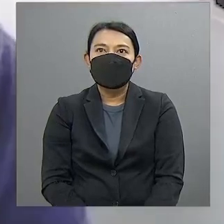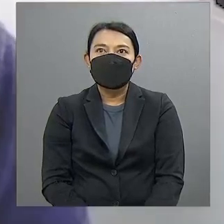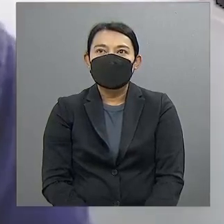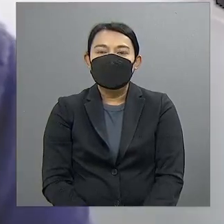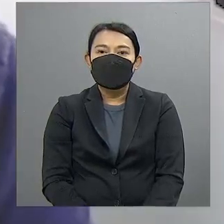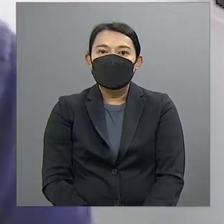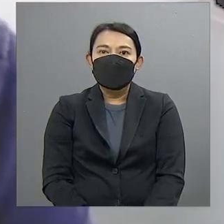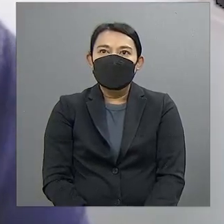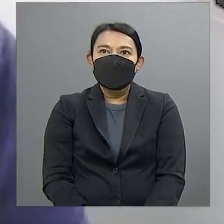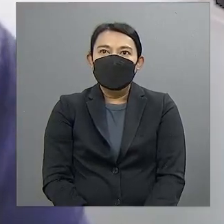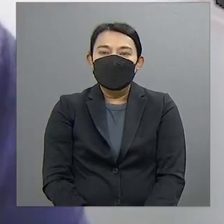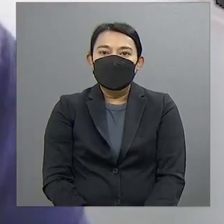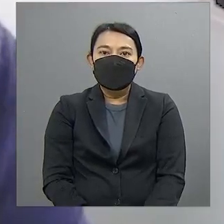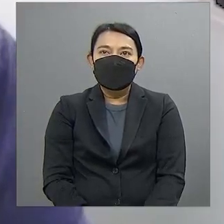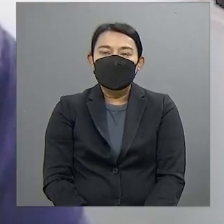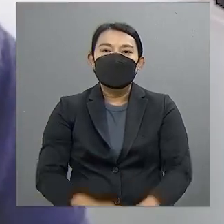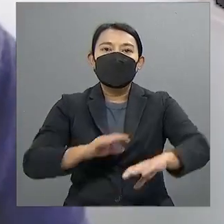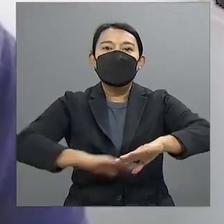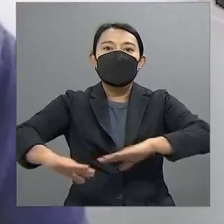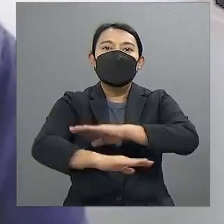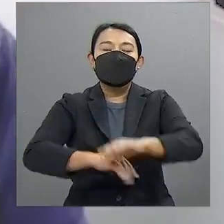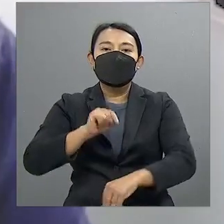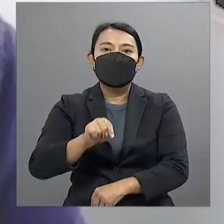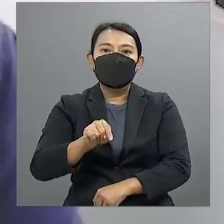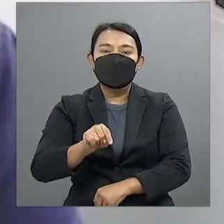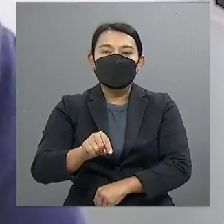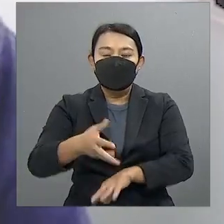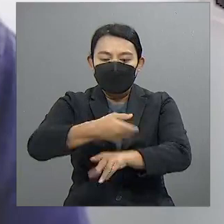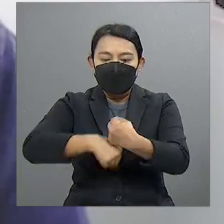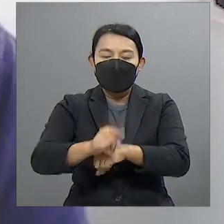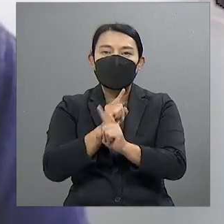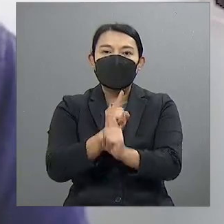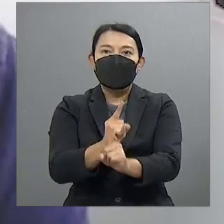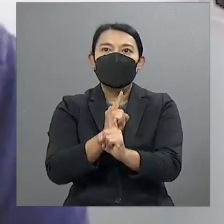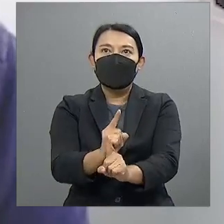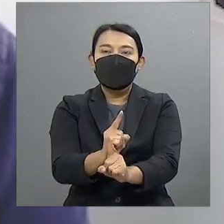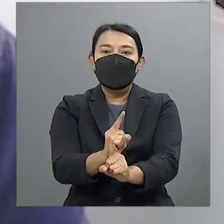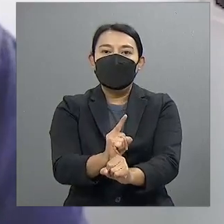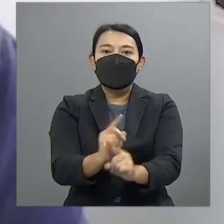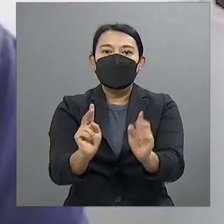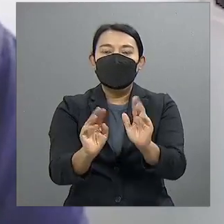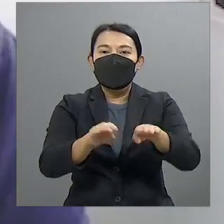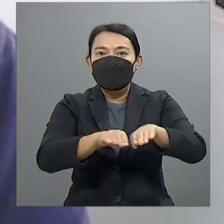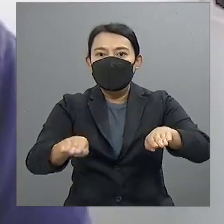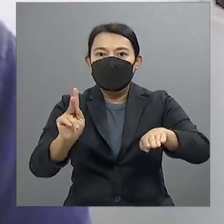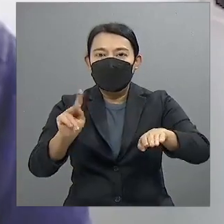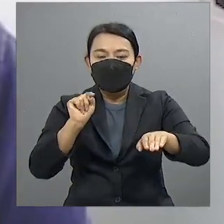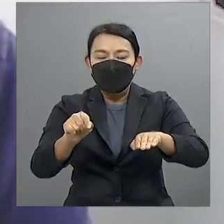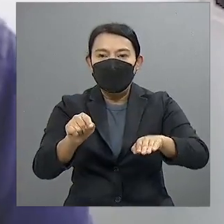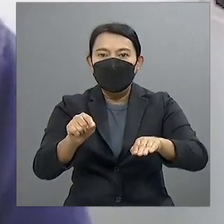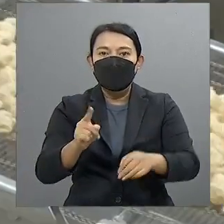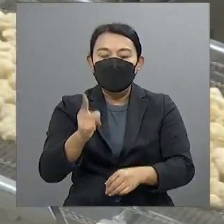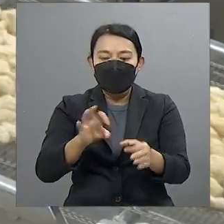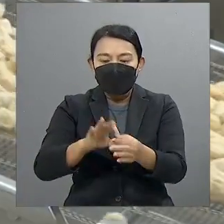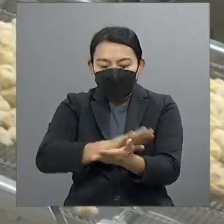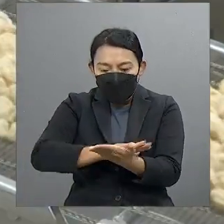ปกติขั้นพื้นฐานเลยครับจะต้องมีการปฏิบัติตามลักษณะกฎเกณฑ์ขั้นพื้นฐานที่เกี่ยวข้องกับสุขอนามัยที่ดีนะครับซึ่งในปัจจุบันนี้กฎเกณฑ์